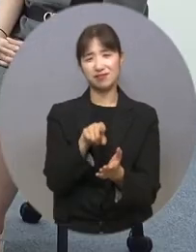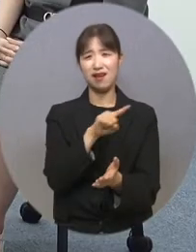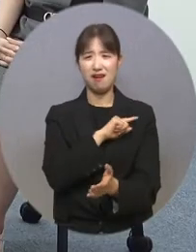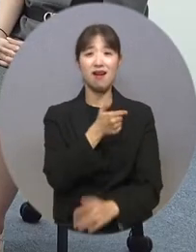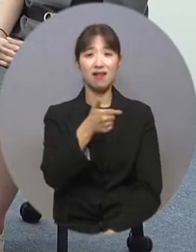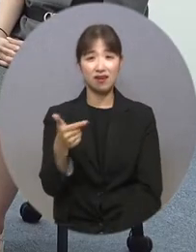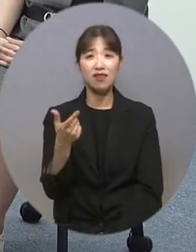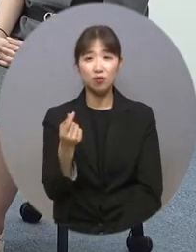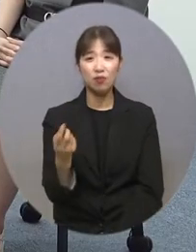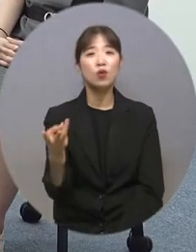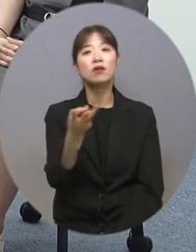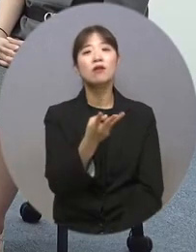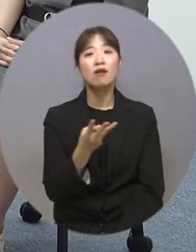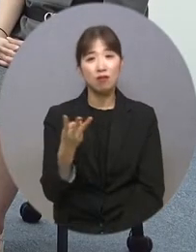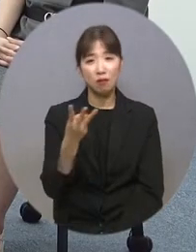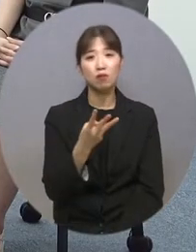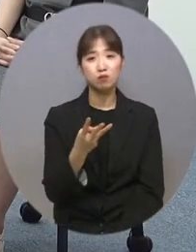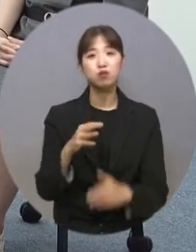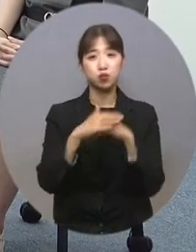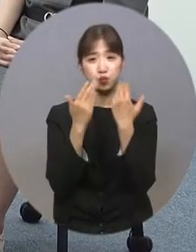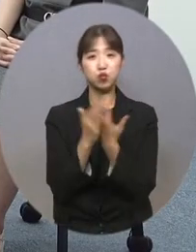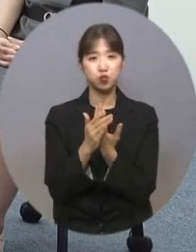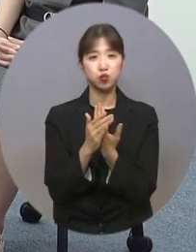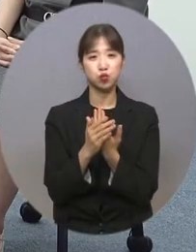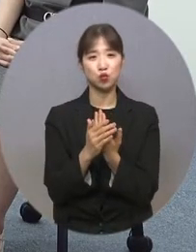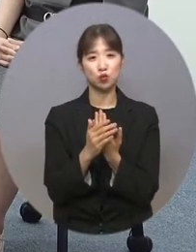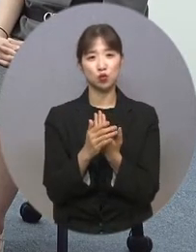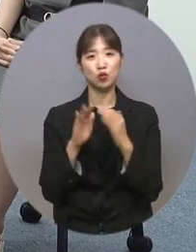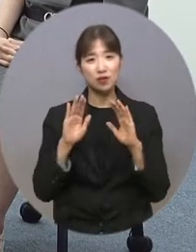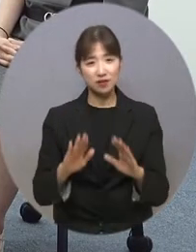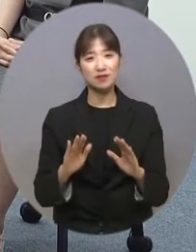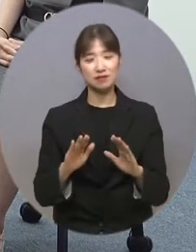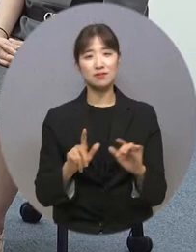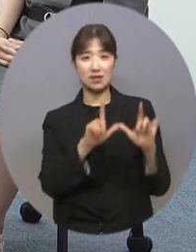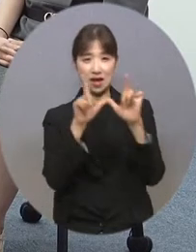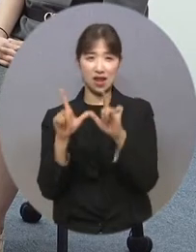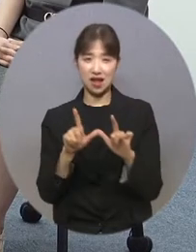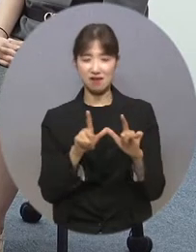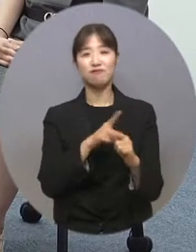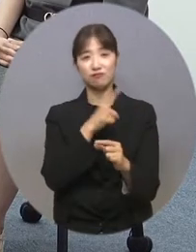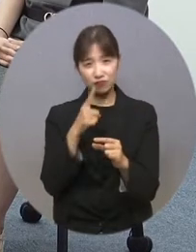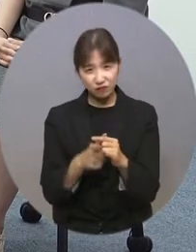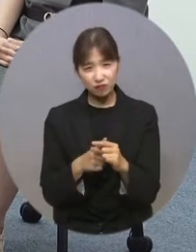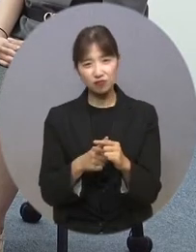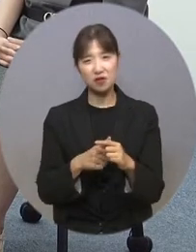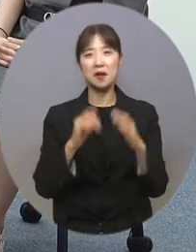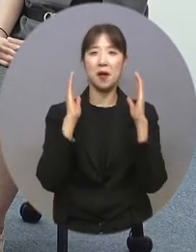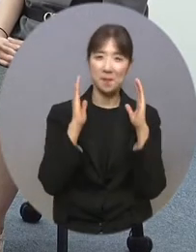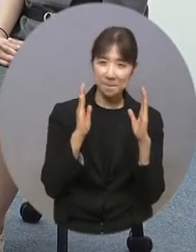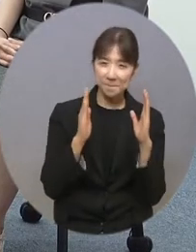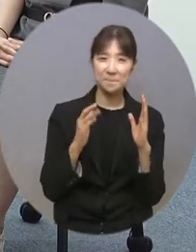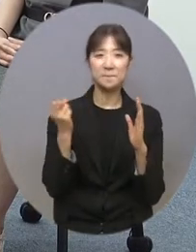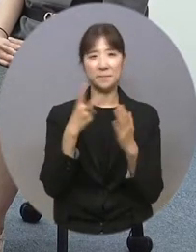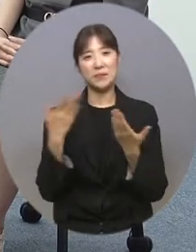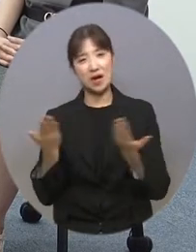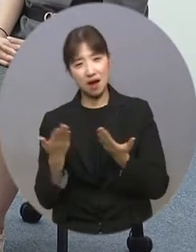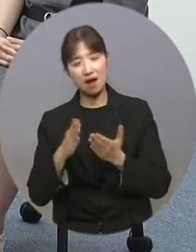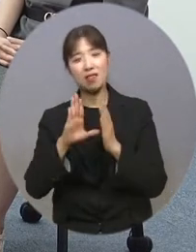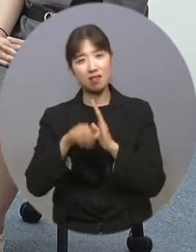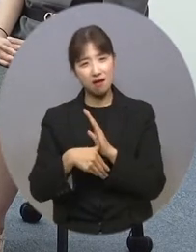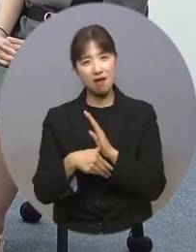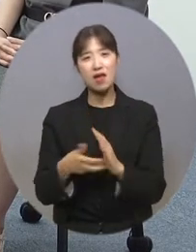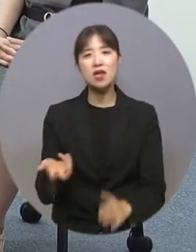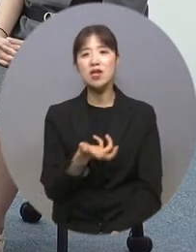거에요 우리 세 분 다 어 살찌우고 살고 계시는 중에 학업이나 또 직장생활 할때